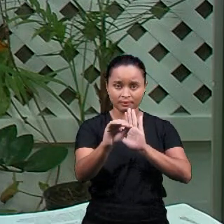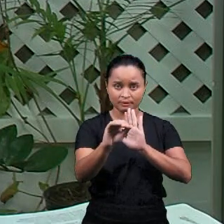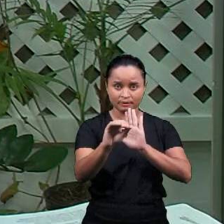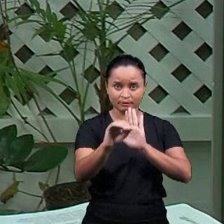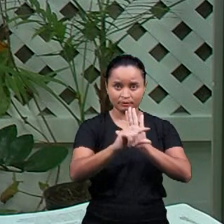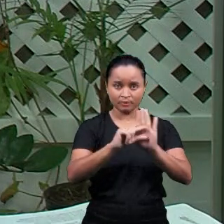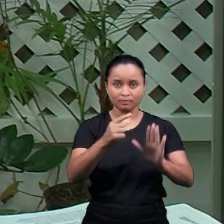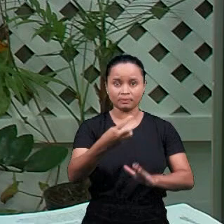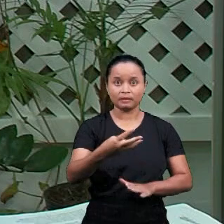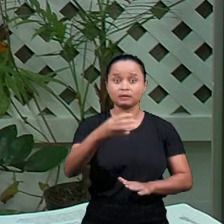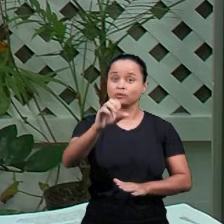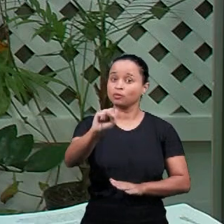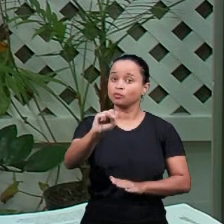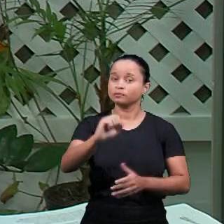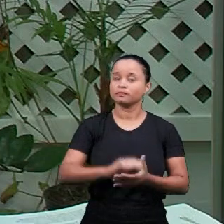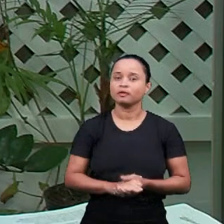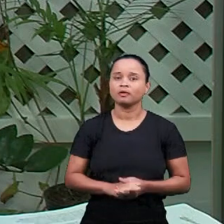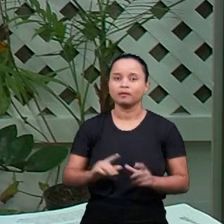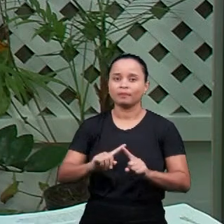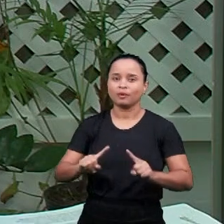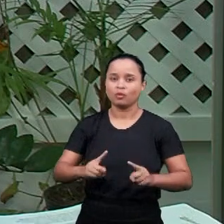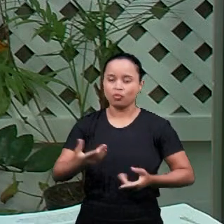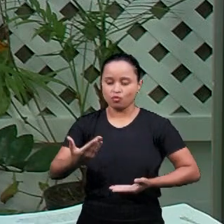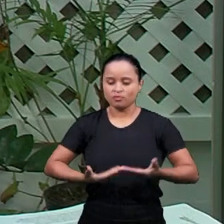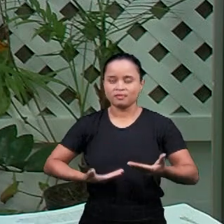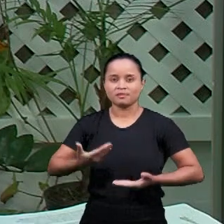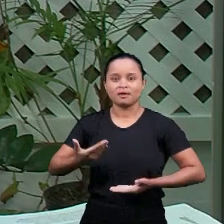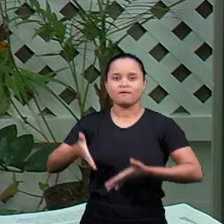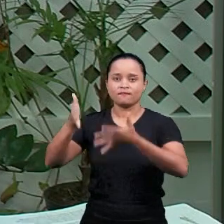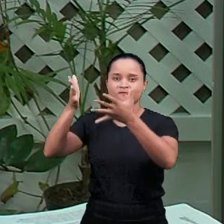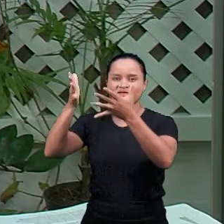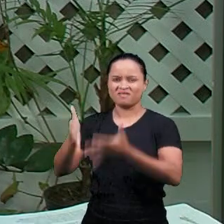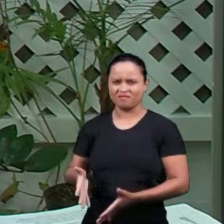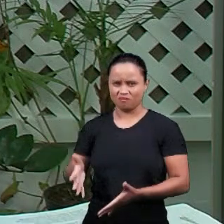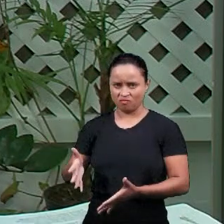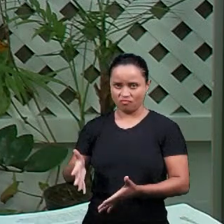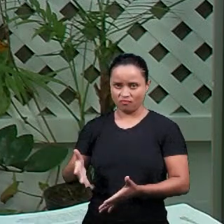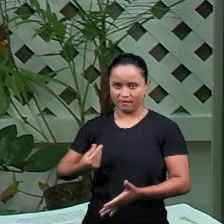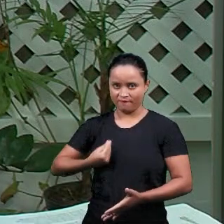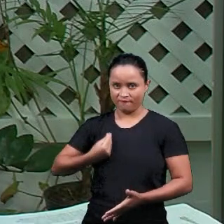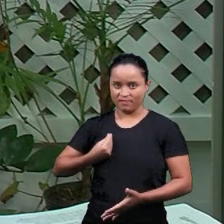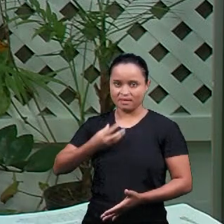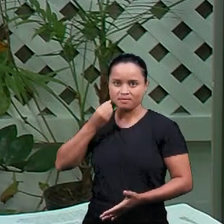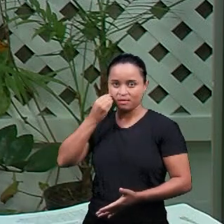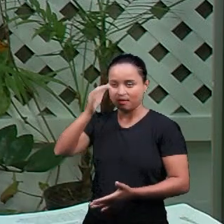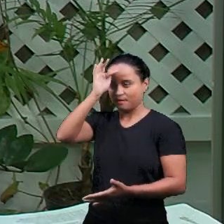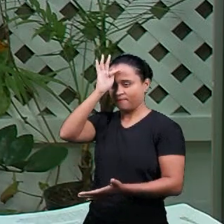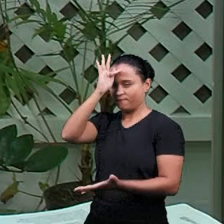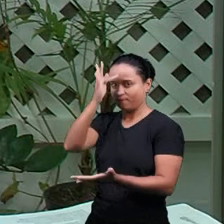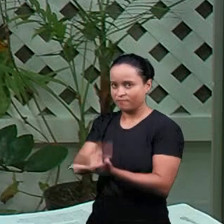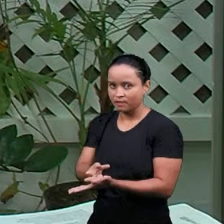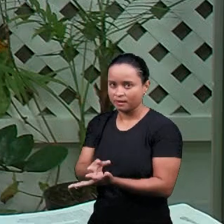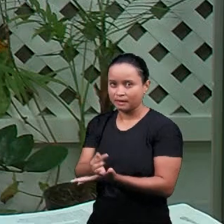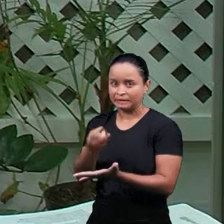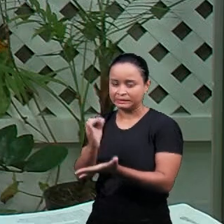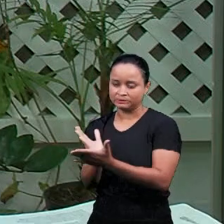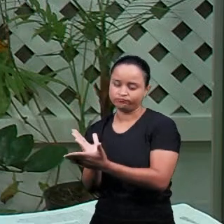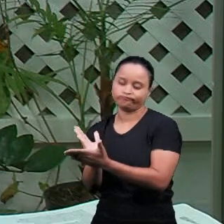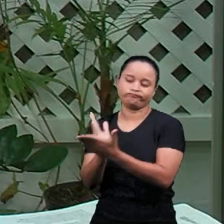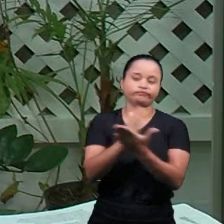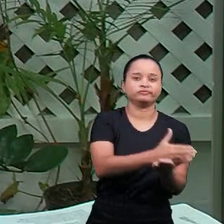Hébreux 10, 38. Mais le juste vivra par la foi. Et s'il revient en arrière, mon âme n'a pas de plaisir en